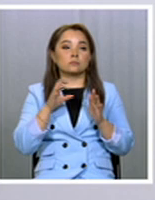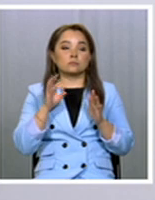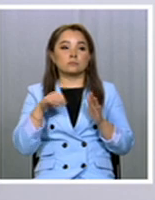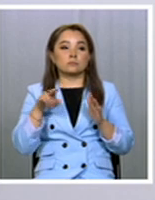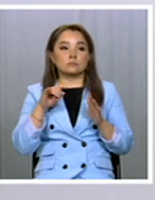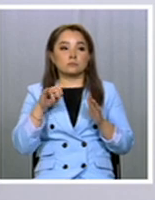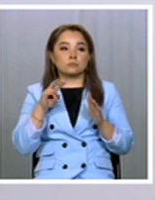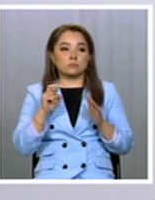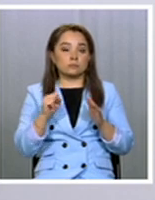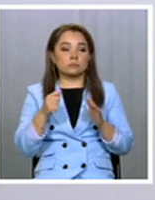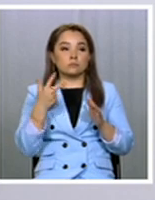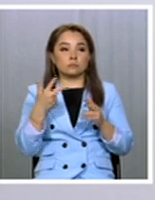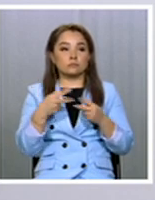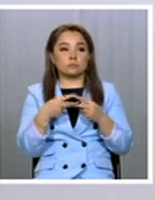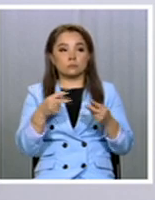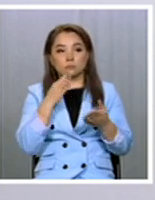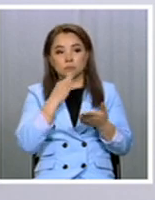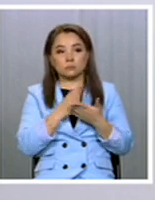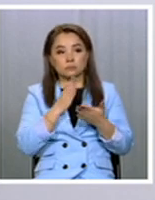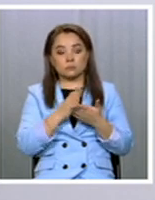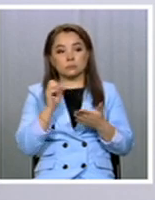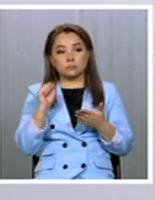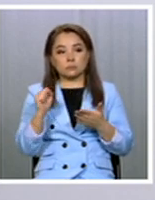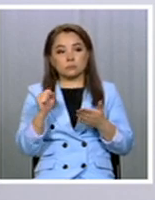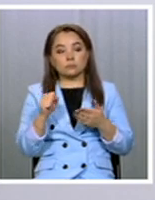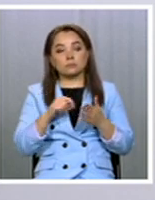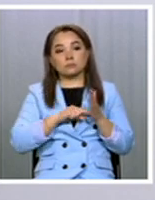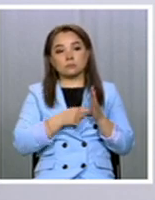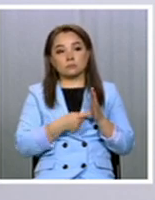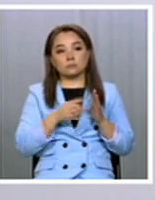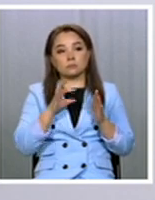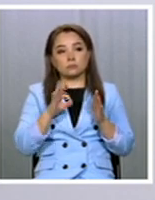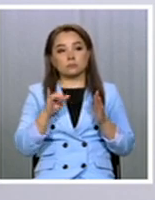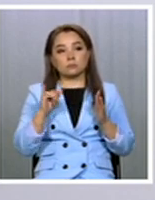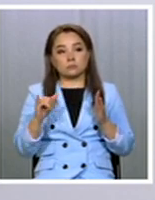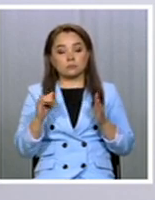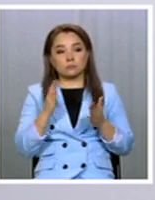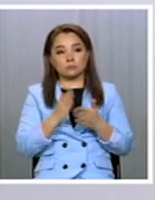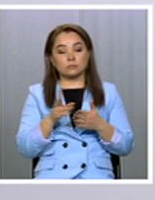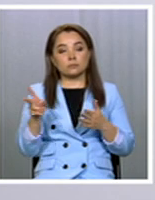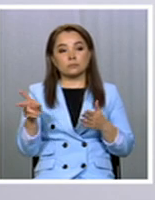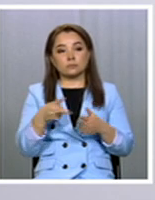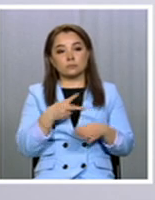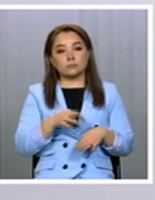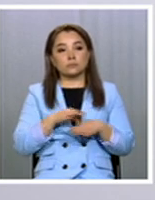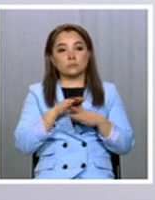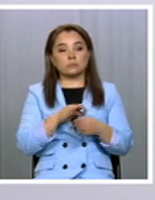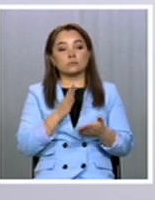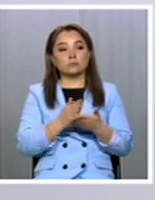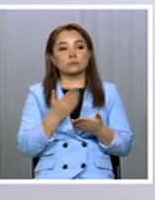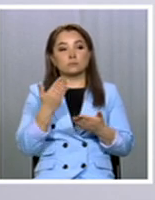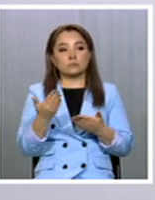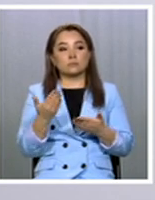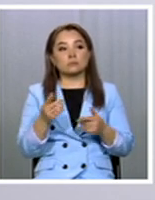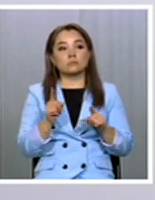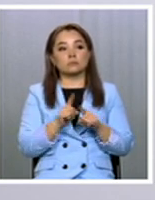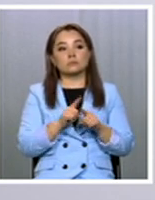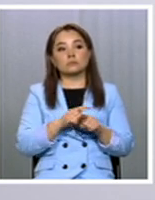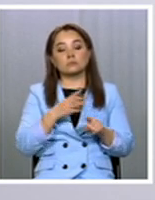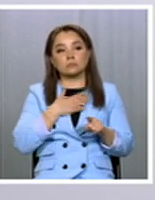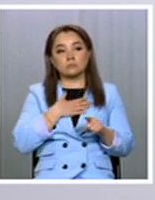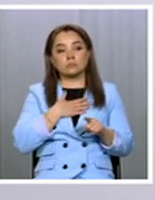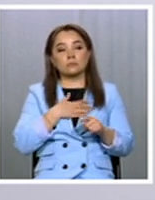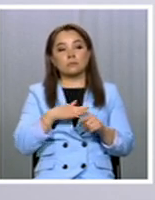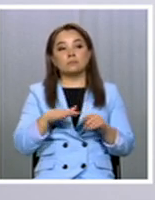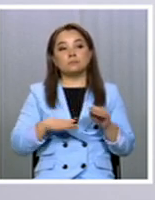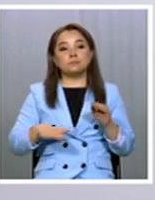дегеніміз нені білдіреді? Демек, біз А нүктесінен О егір көсіне перпендикуляр жүргізсек, ол перпендикулярдың